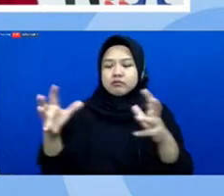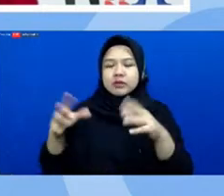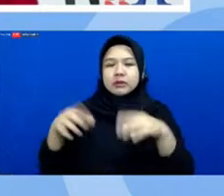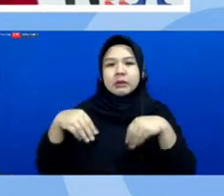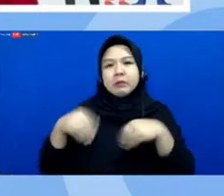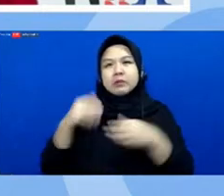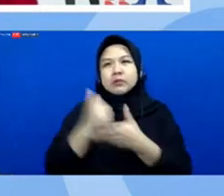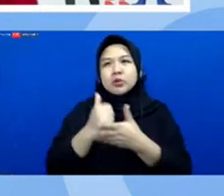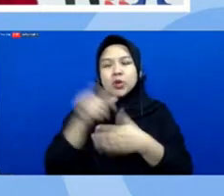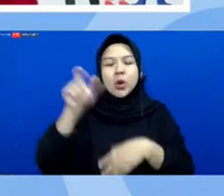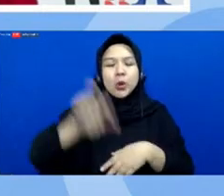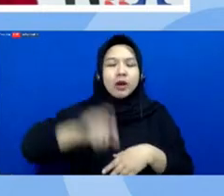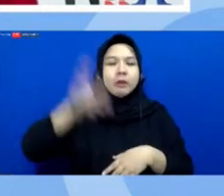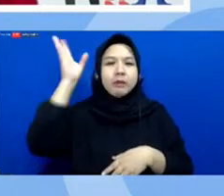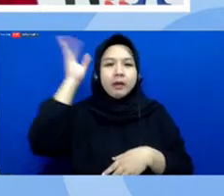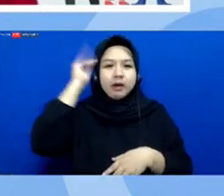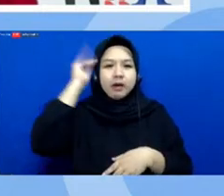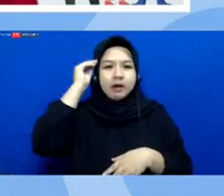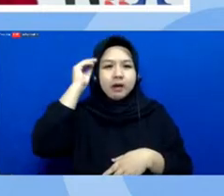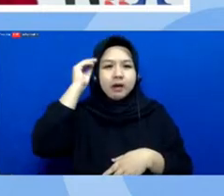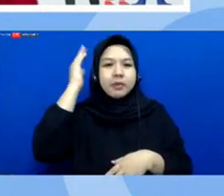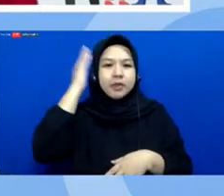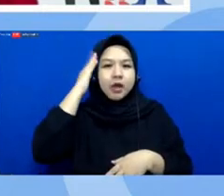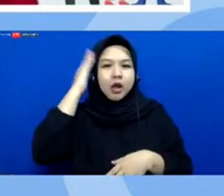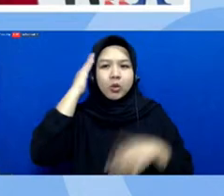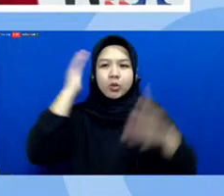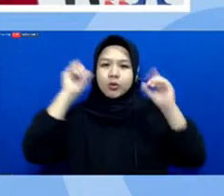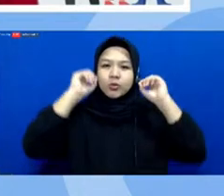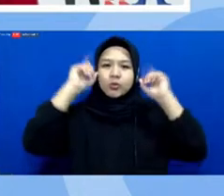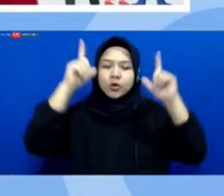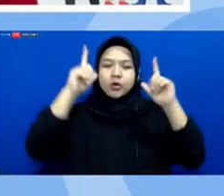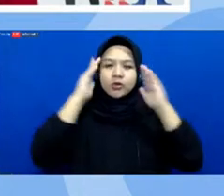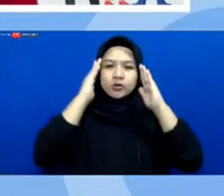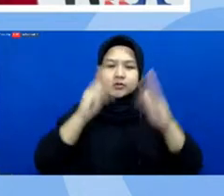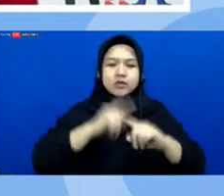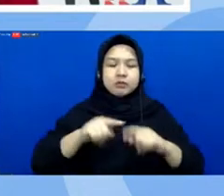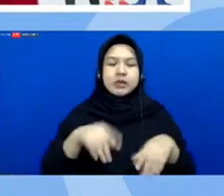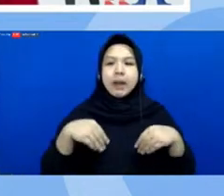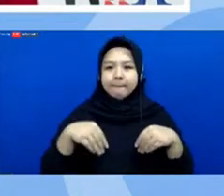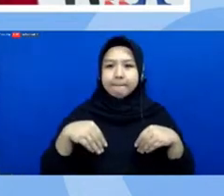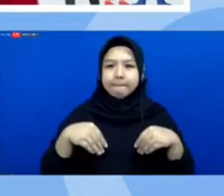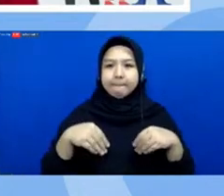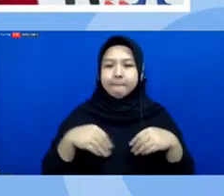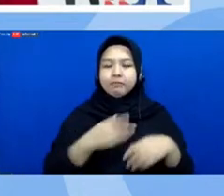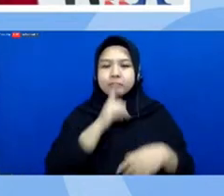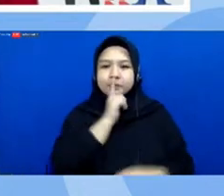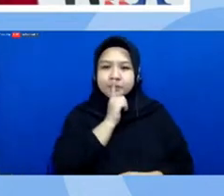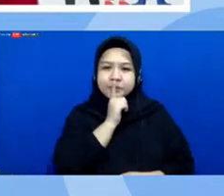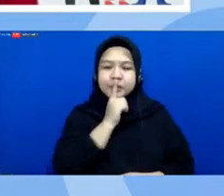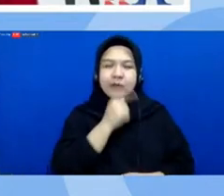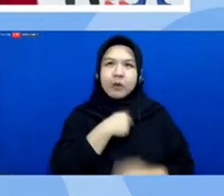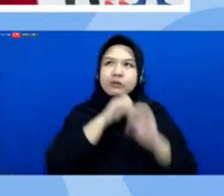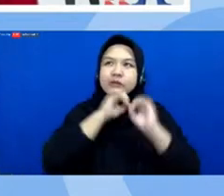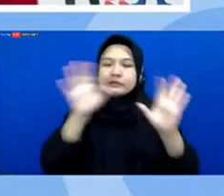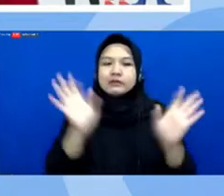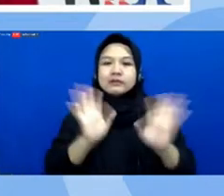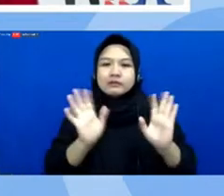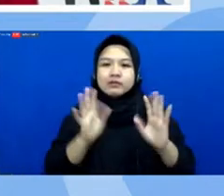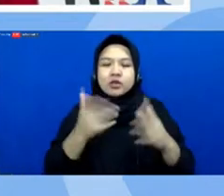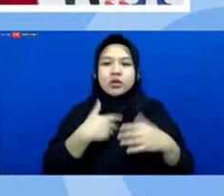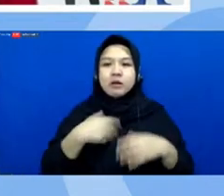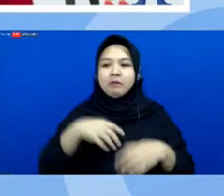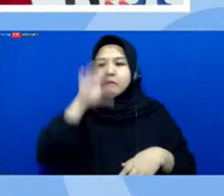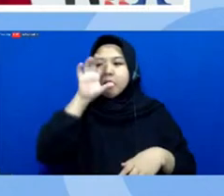sebenarnya paham, tahu, aware, concern, tapi memilih diam. Mereka nggak berani bersuara, nggak berani bahkan marah